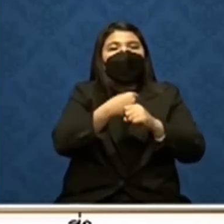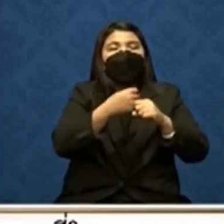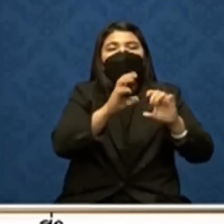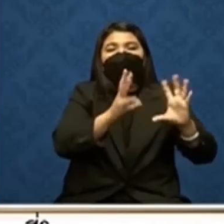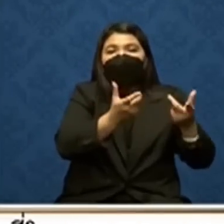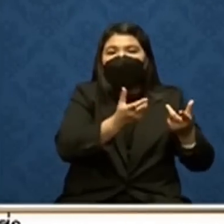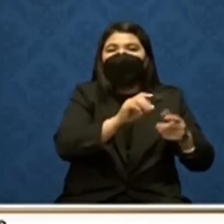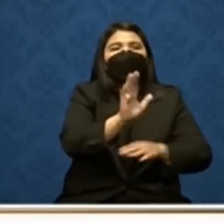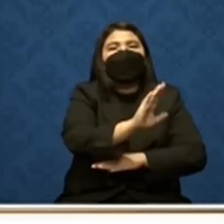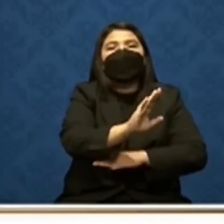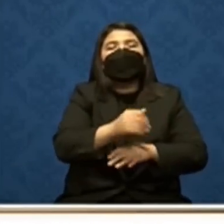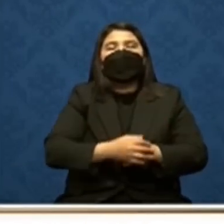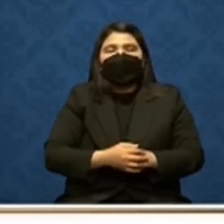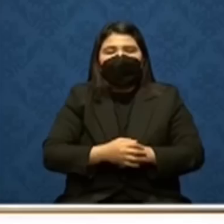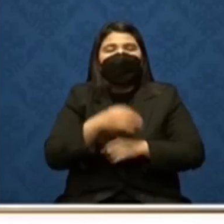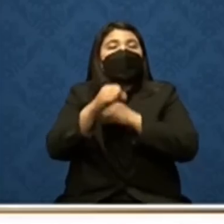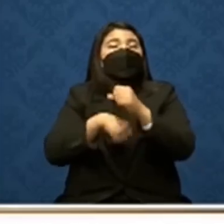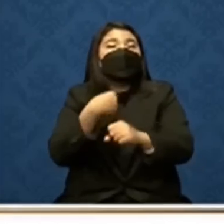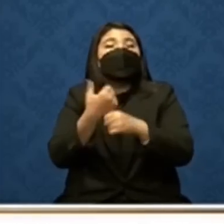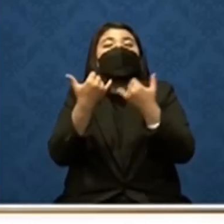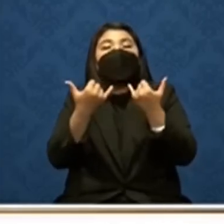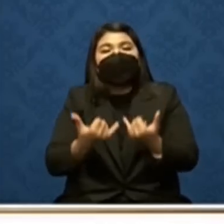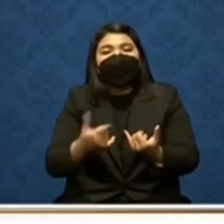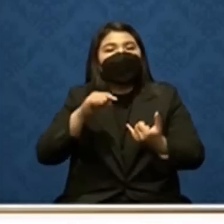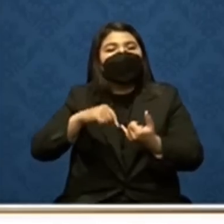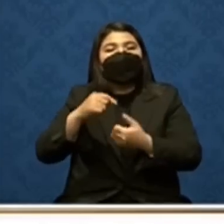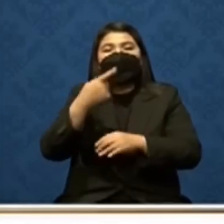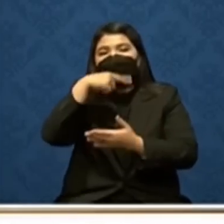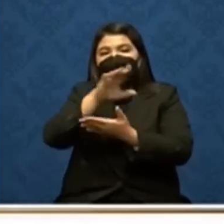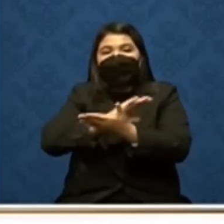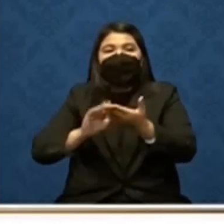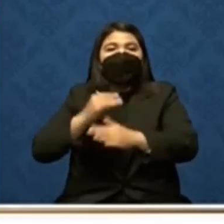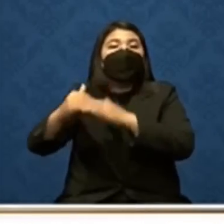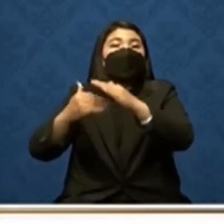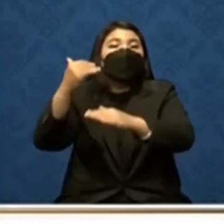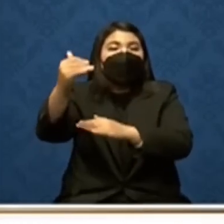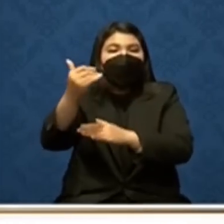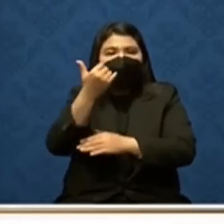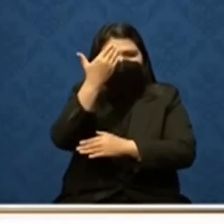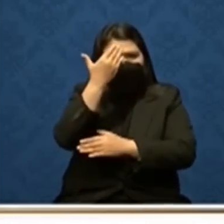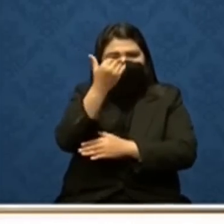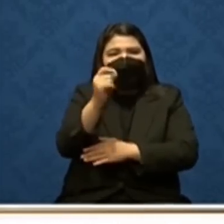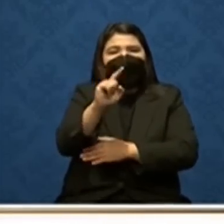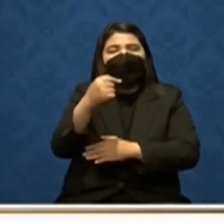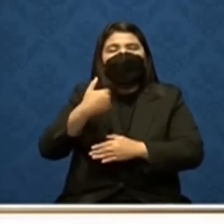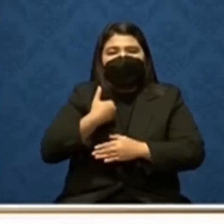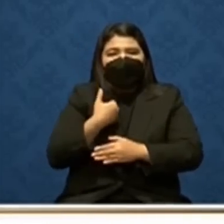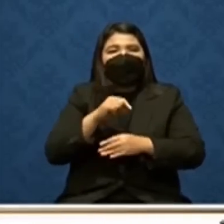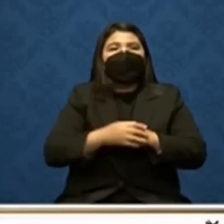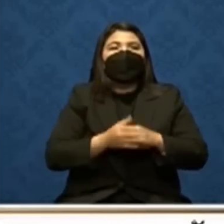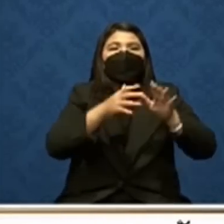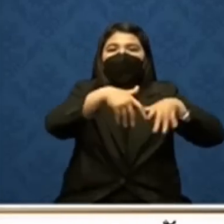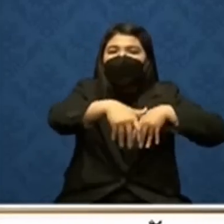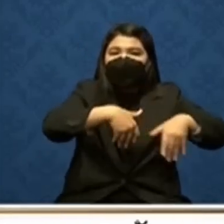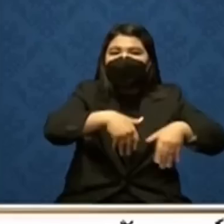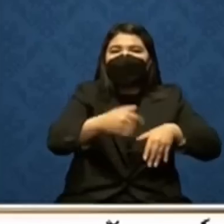แต่สำหบผมแล้ว ปีนี้ เป็ปี แ่งการฝื้ฟประเทศ กทมาทราunchingเป็ปีแ่ความหวังที่พี่น้ประชาชนจะสามารถ